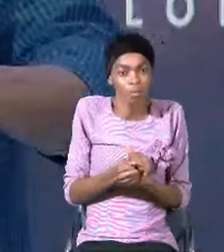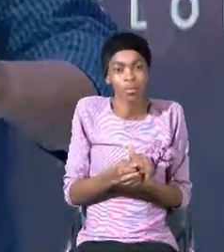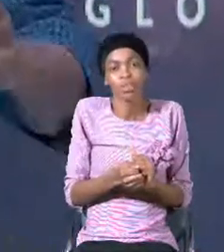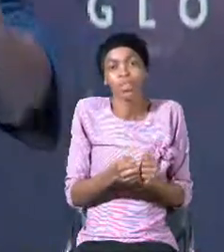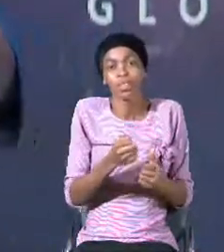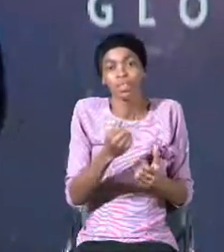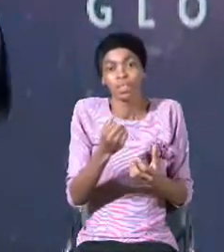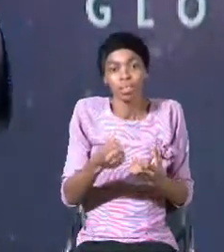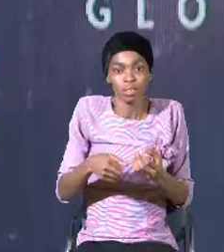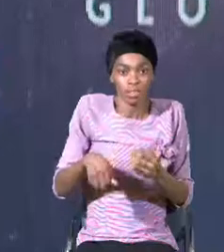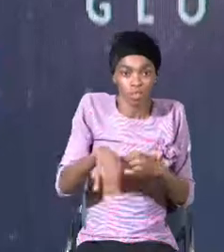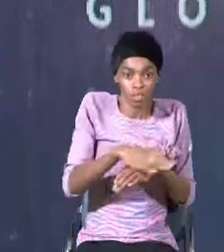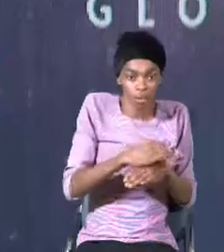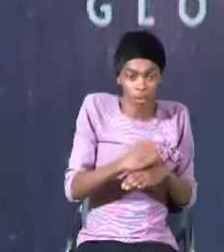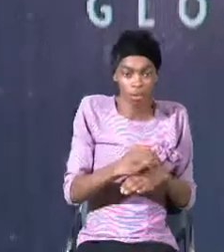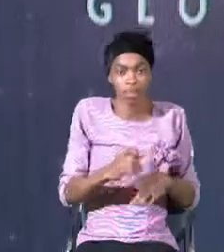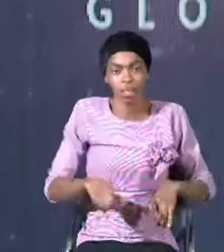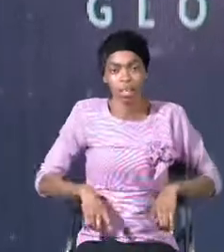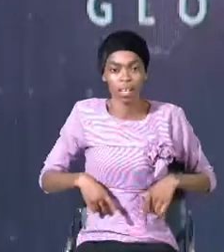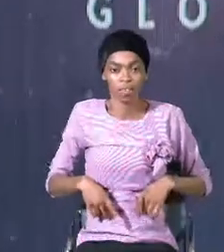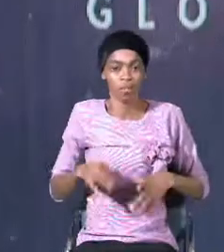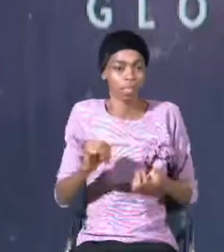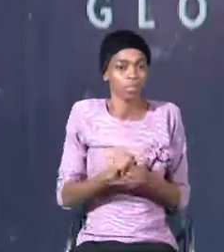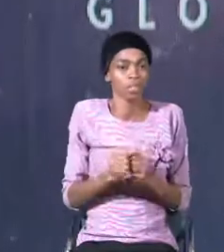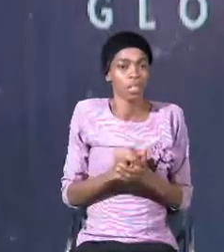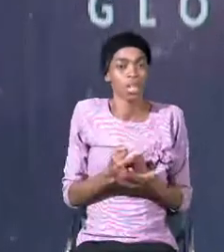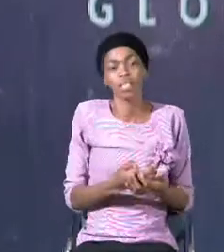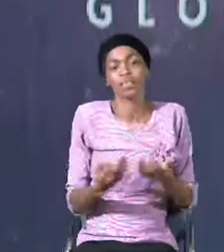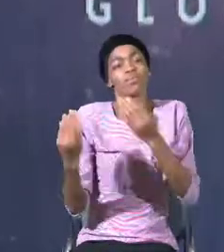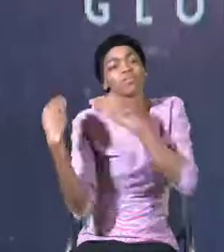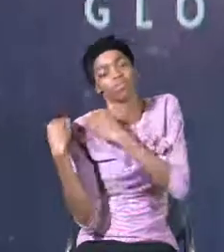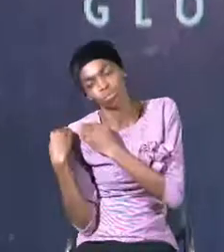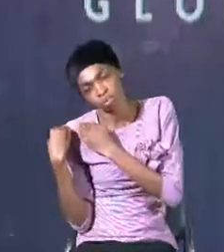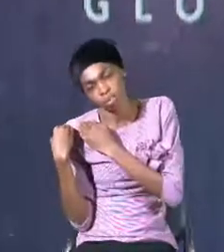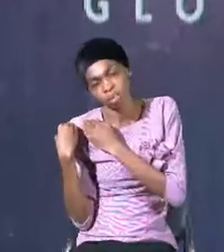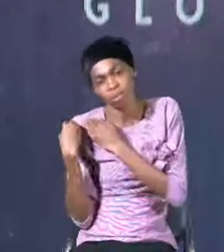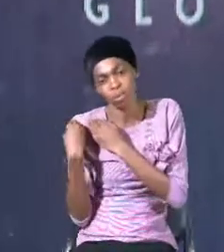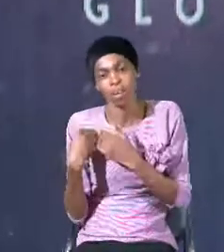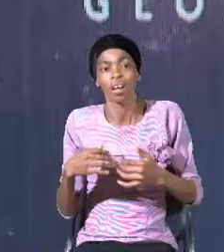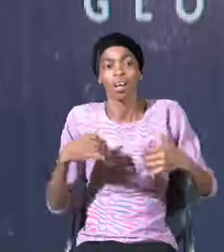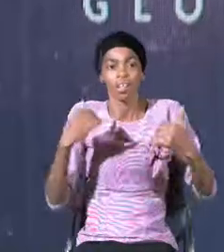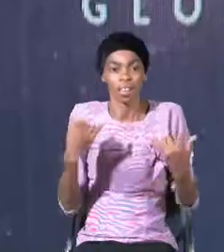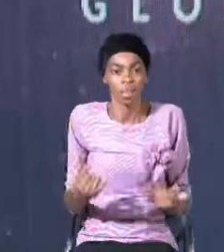sont comme un océan, une mer. Et tu étais noyé dedans maintenant.